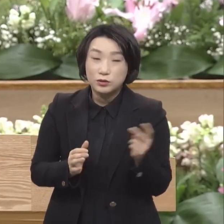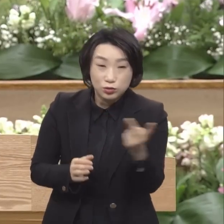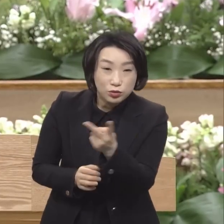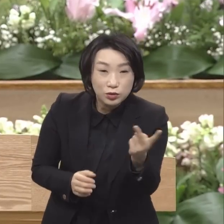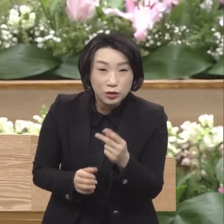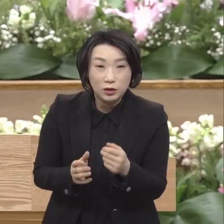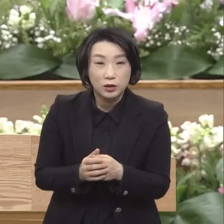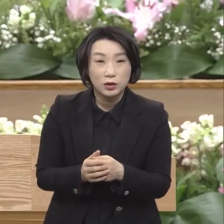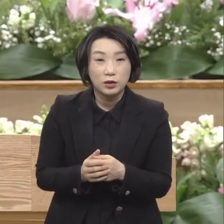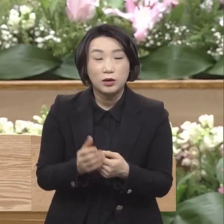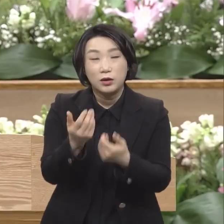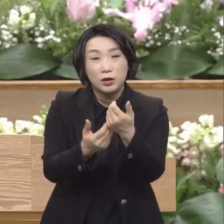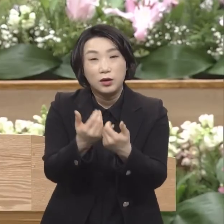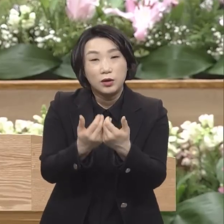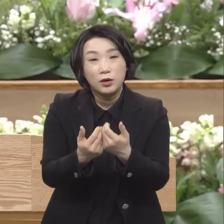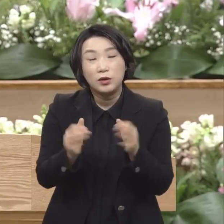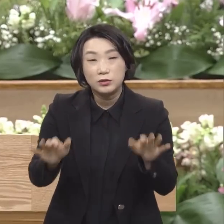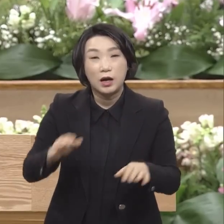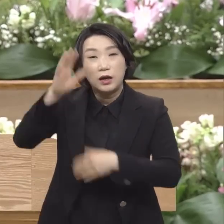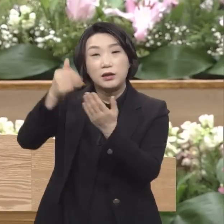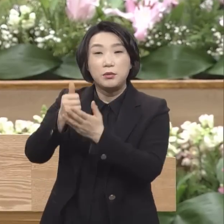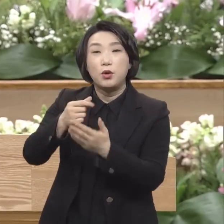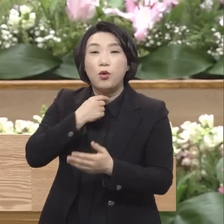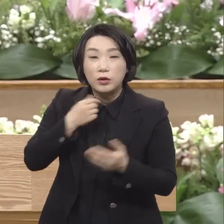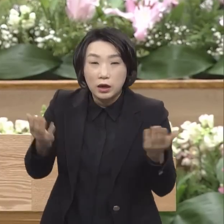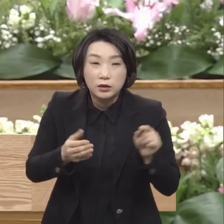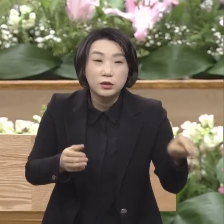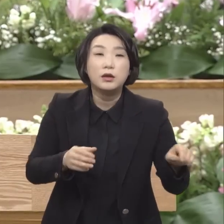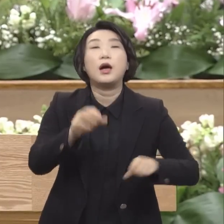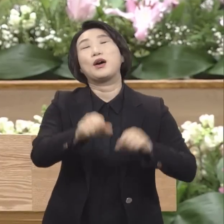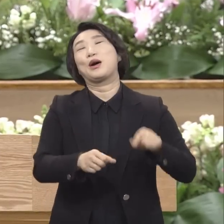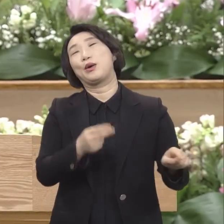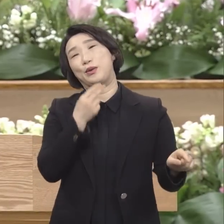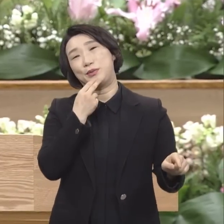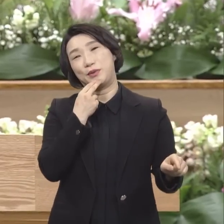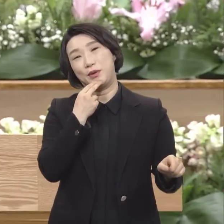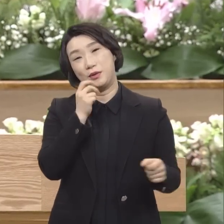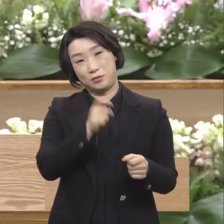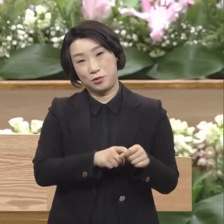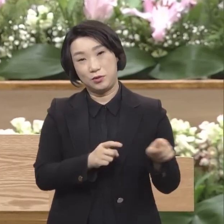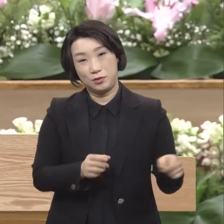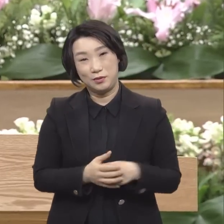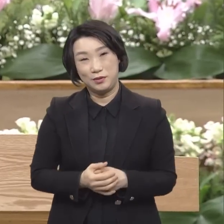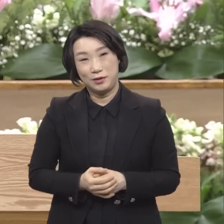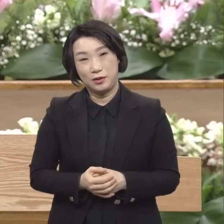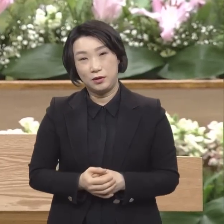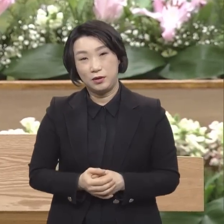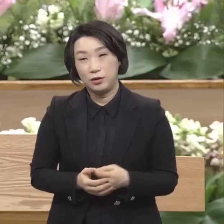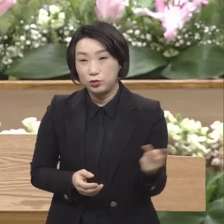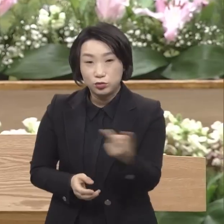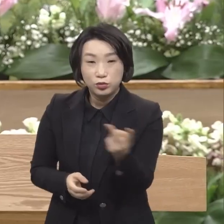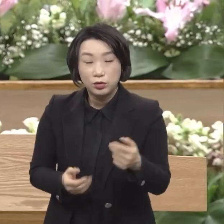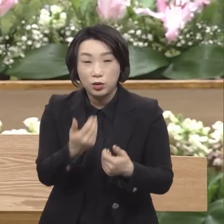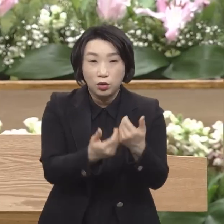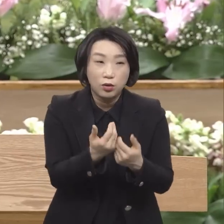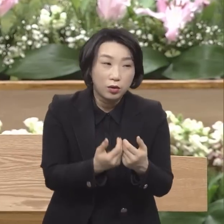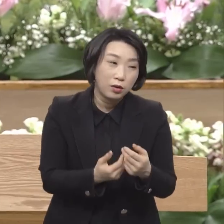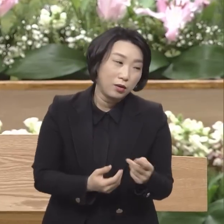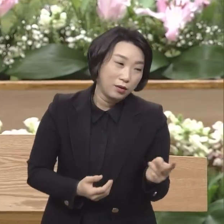둘이 서로 대적함으로 하나님이 원하는 것을 하지 못하게 하려 합니다. 둘이 서로